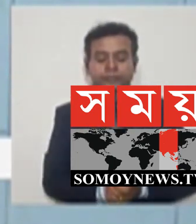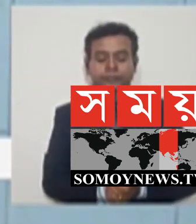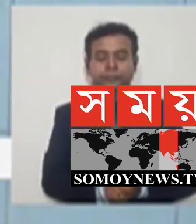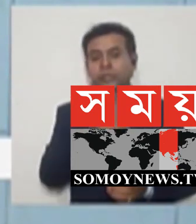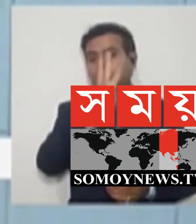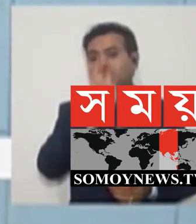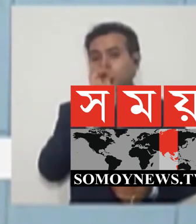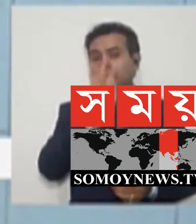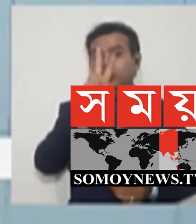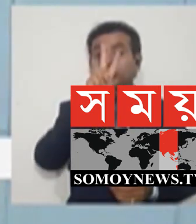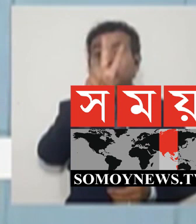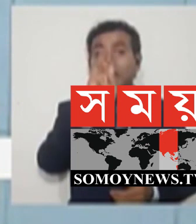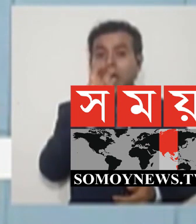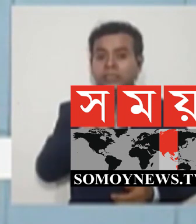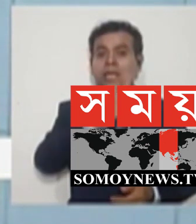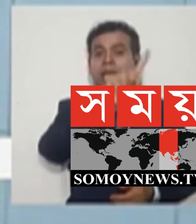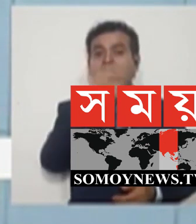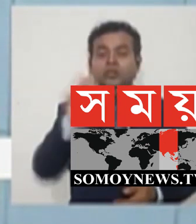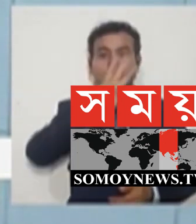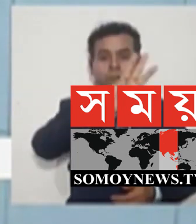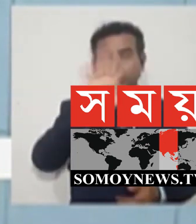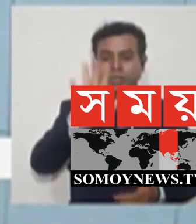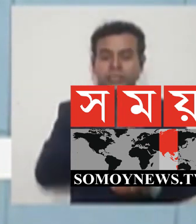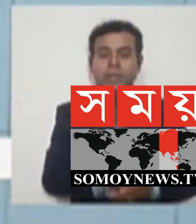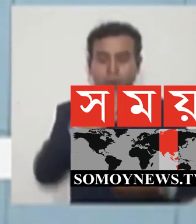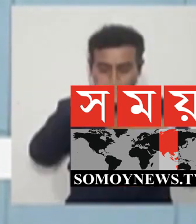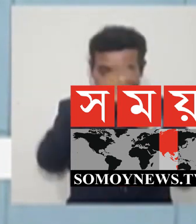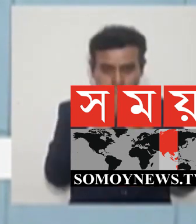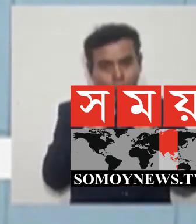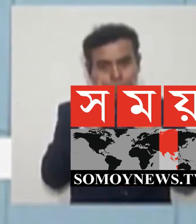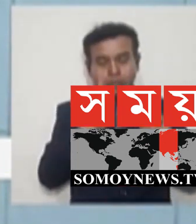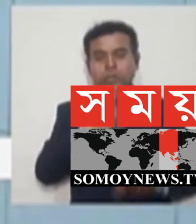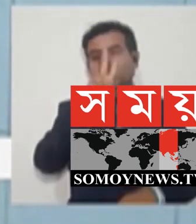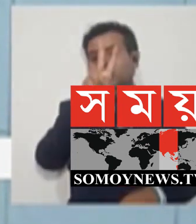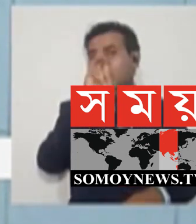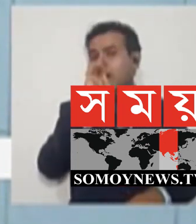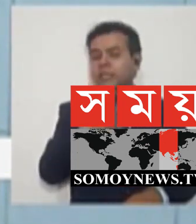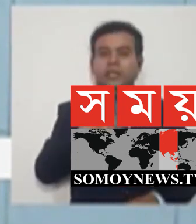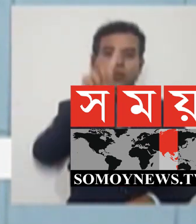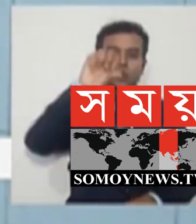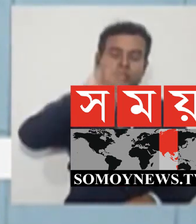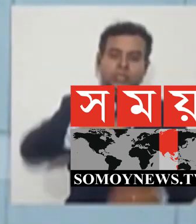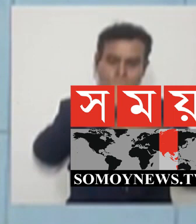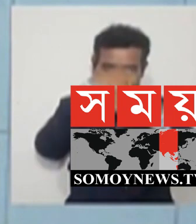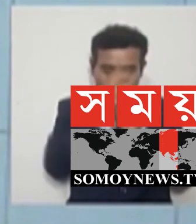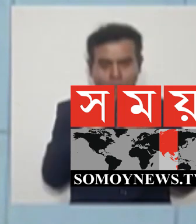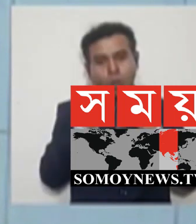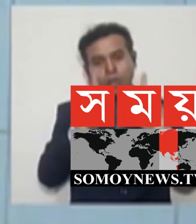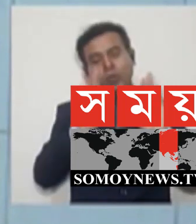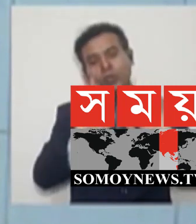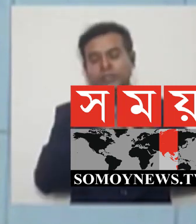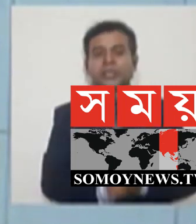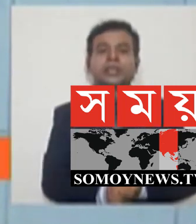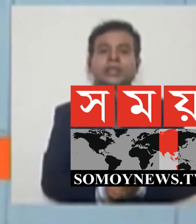2135টি এবং নমুনা পরীক্ষা করেছি 2019টি। নমুনা সংগ্রহের হার গতকালের